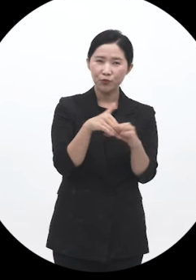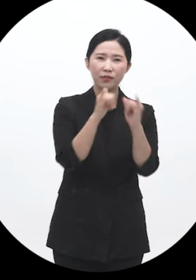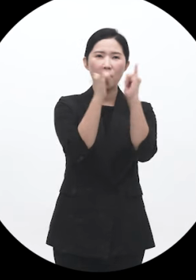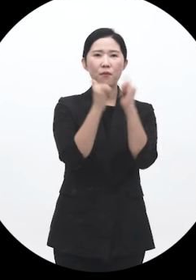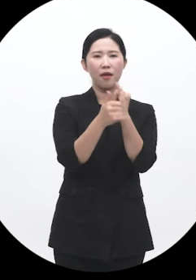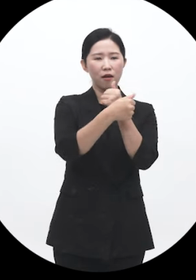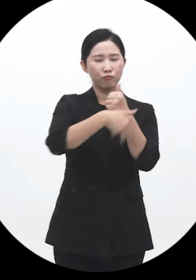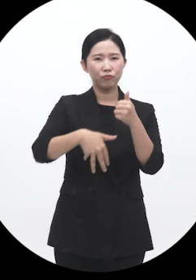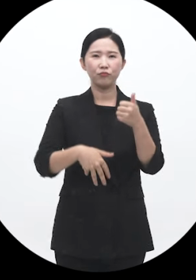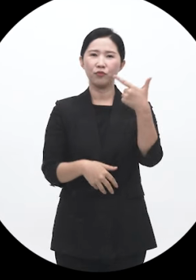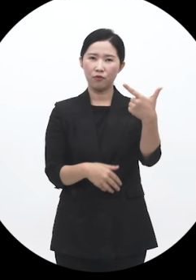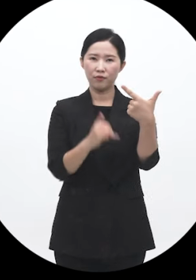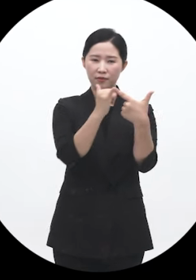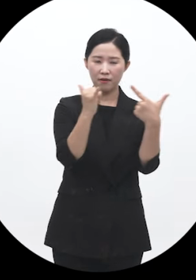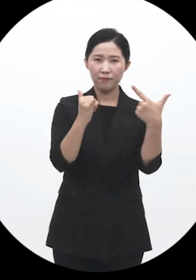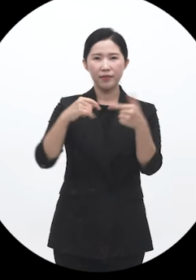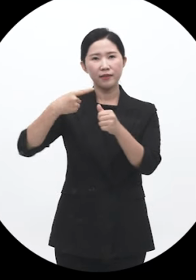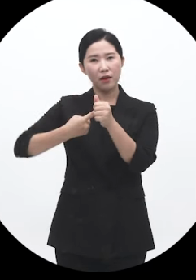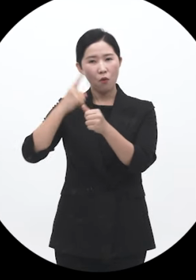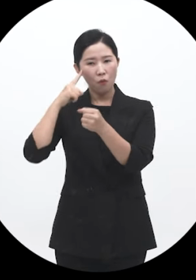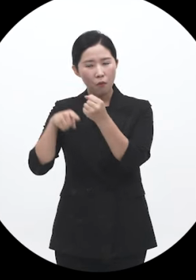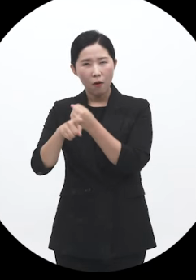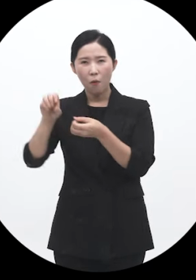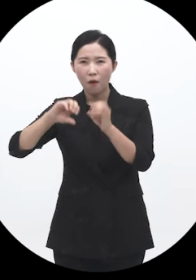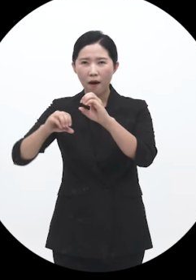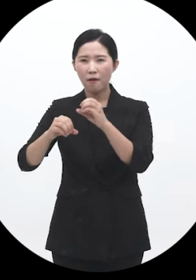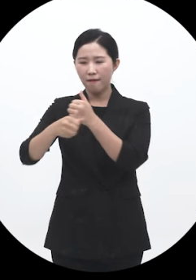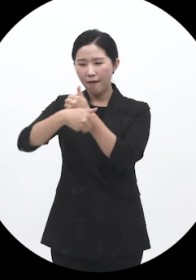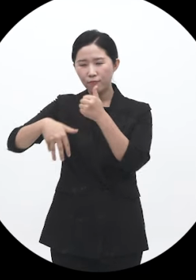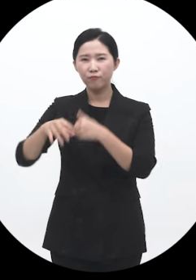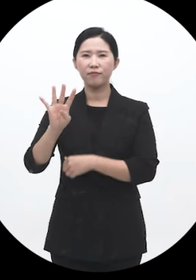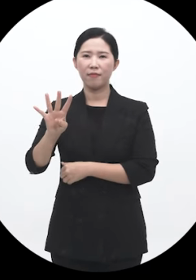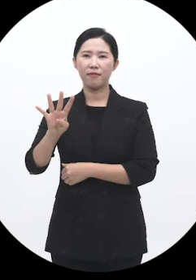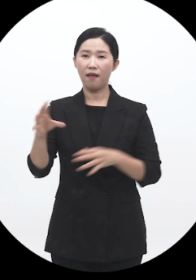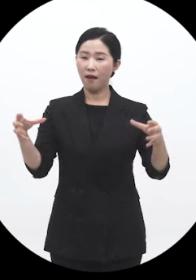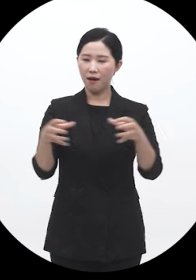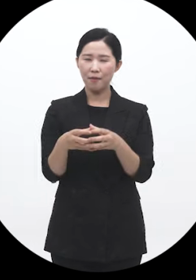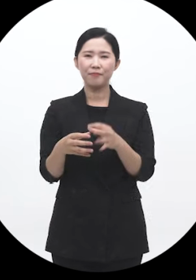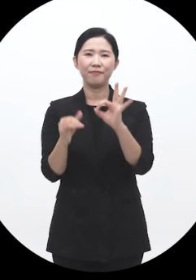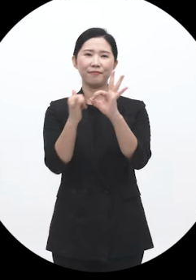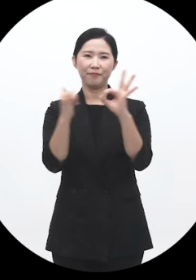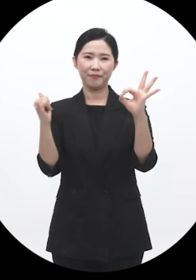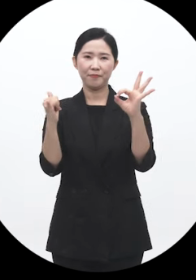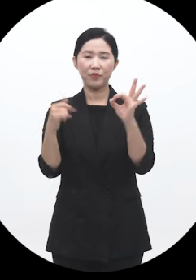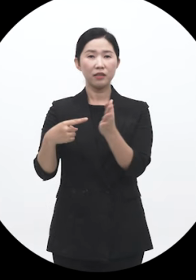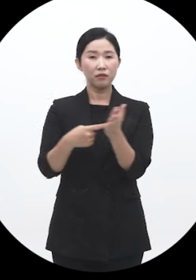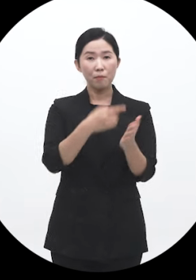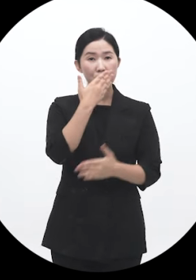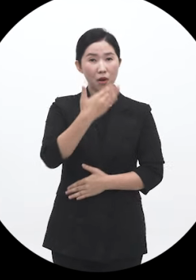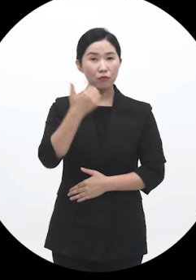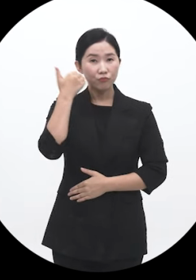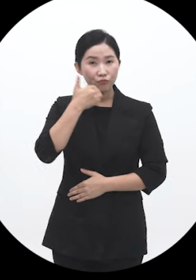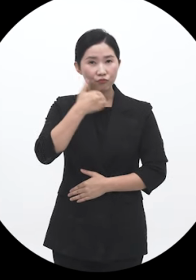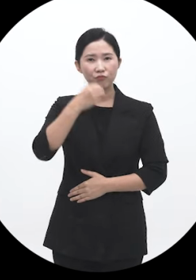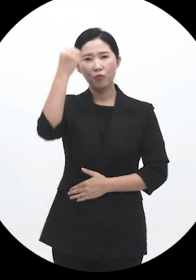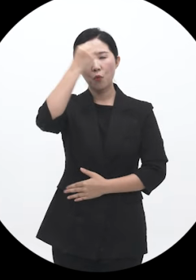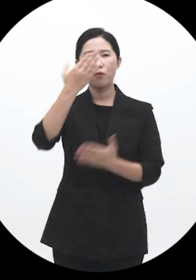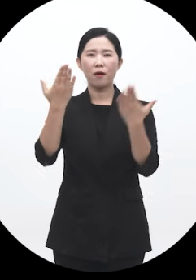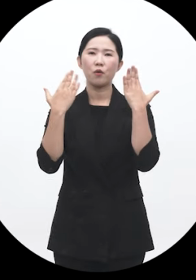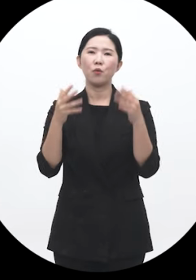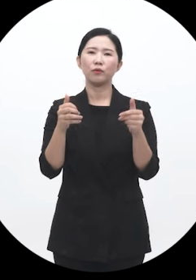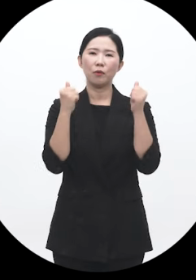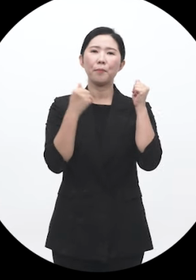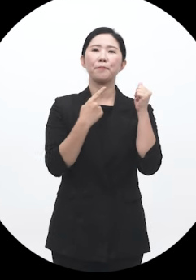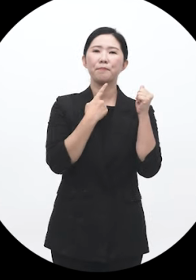계열에서 4명, 총 10명의 학생을 선발합니다. 지원 자격은 고등학교를 졸업했거나 졸업